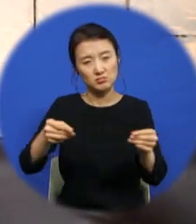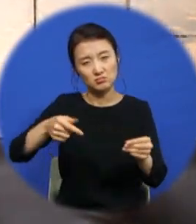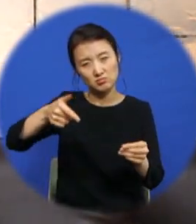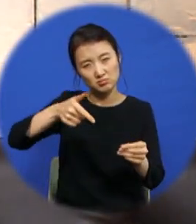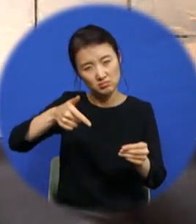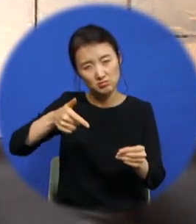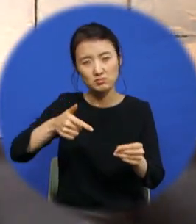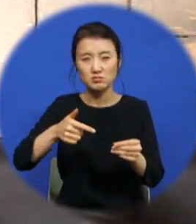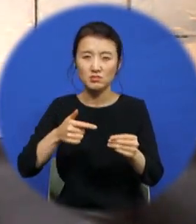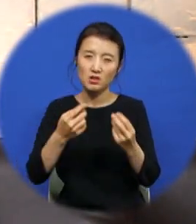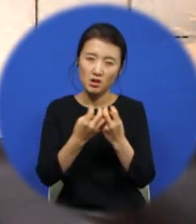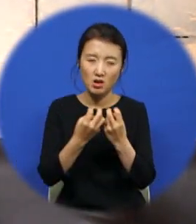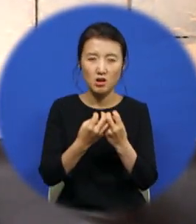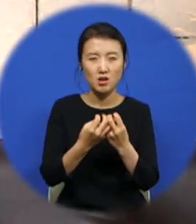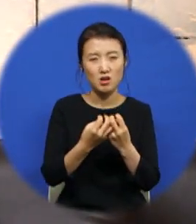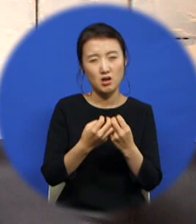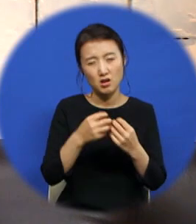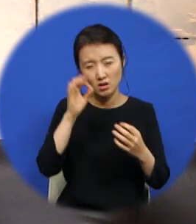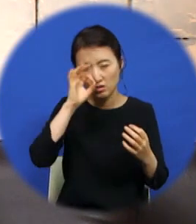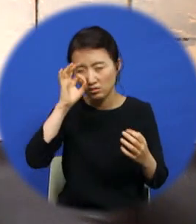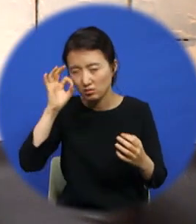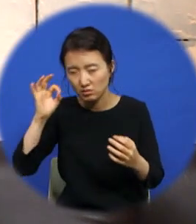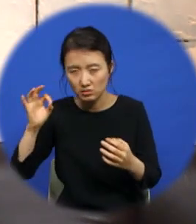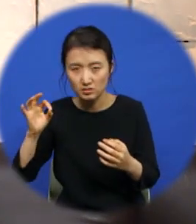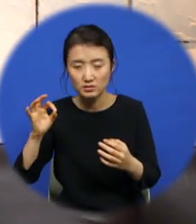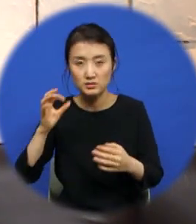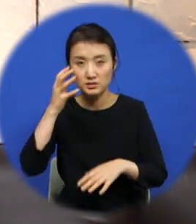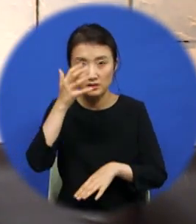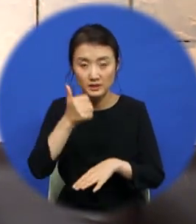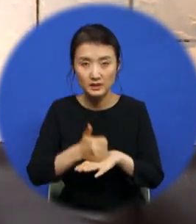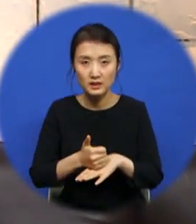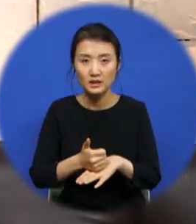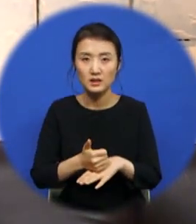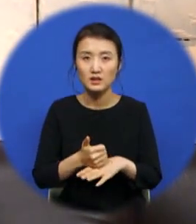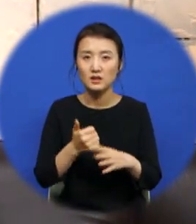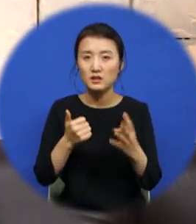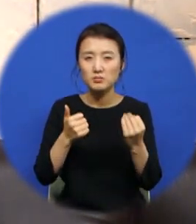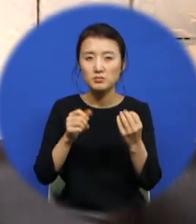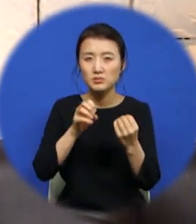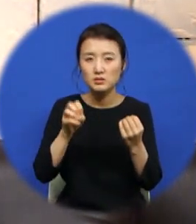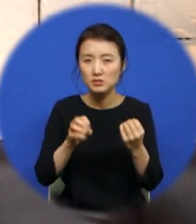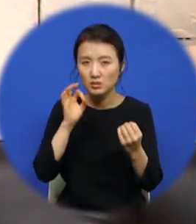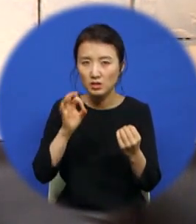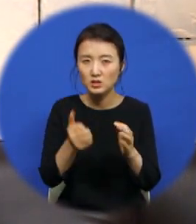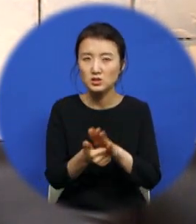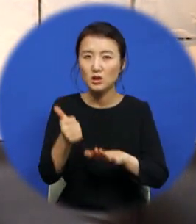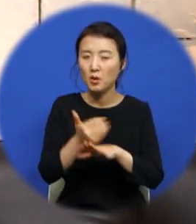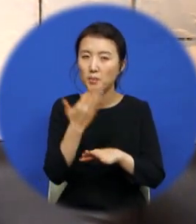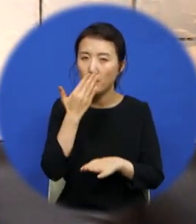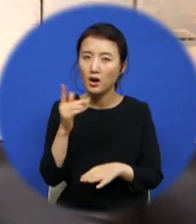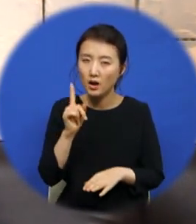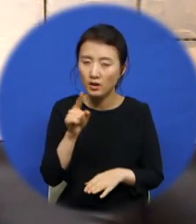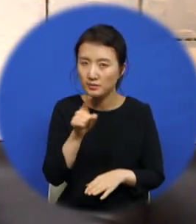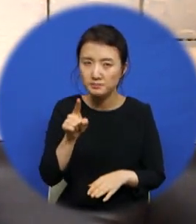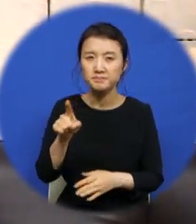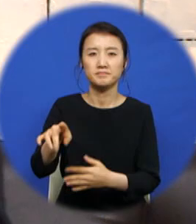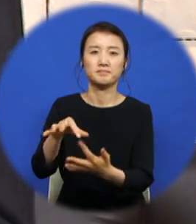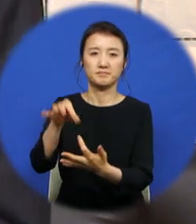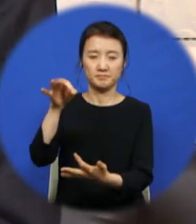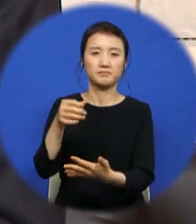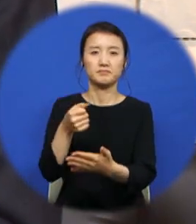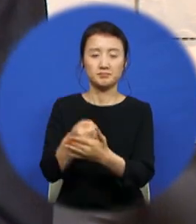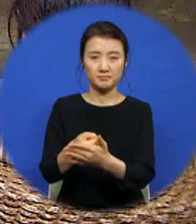방법을 다 비교 해 가지고 항렬 조로 가장 높은 방법을 본인이 쓴 택합니다 본인이